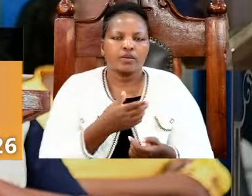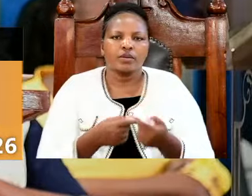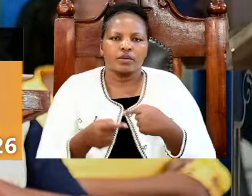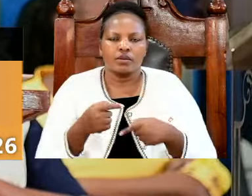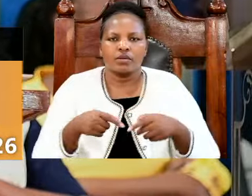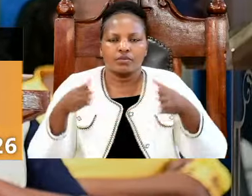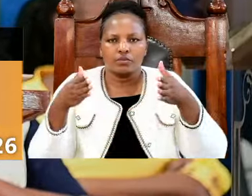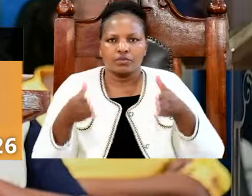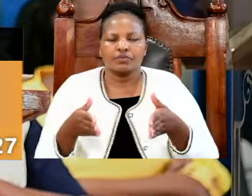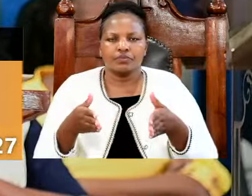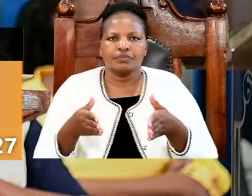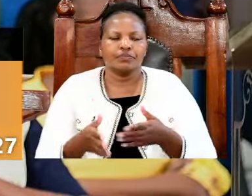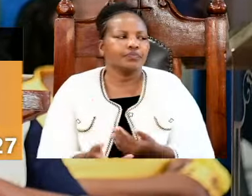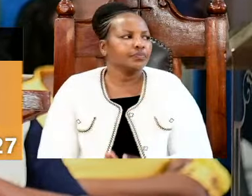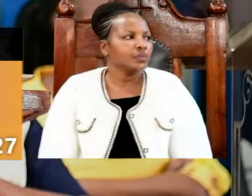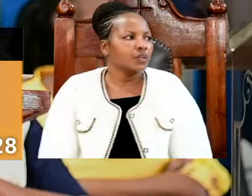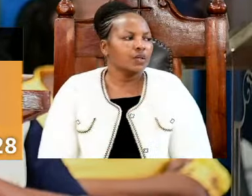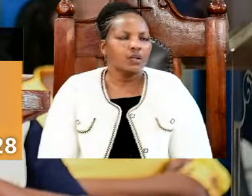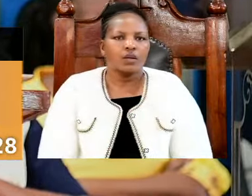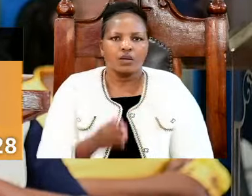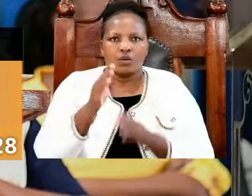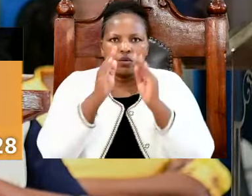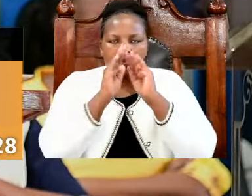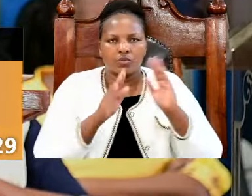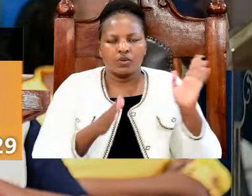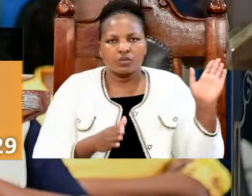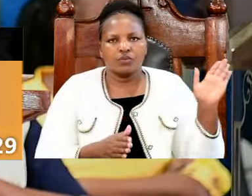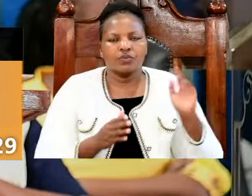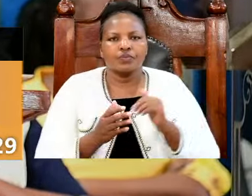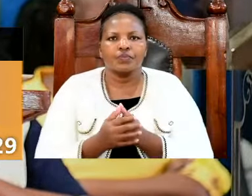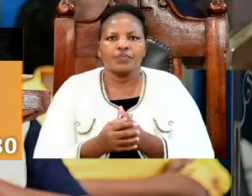mwanya. Again, Mungu awabariki sana.